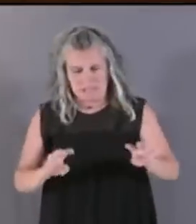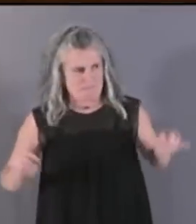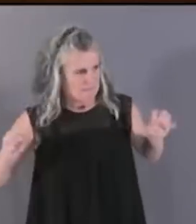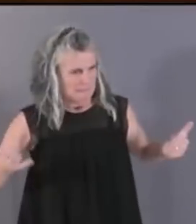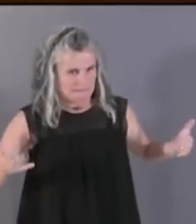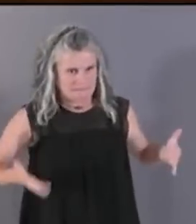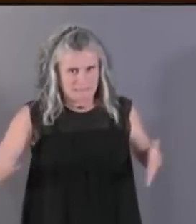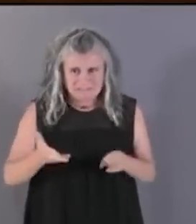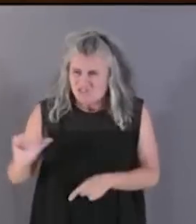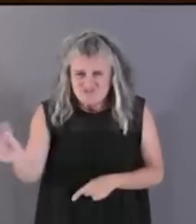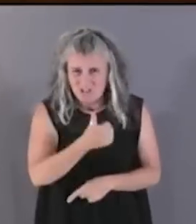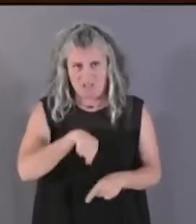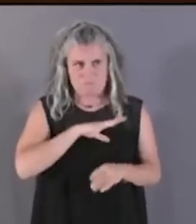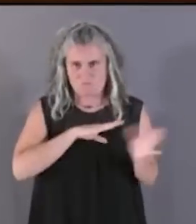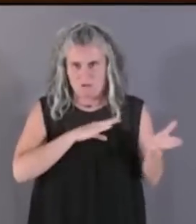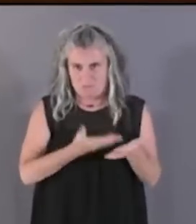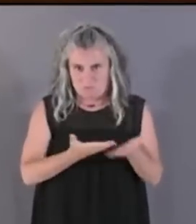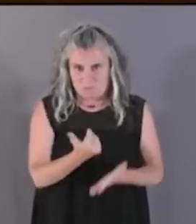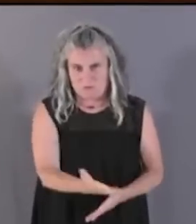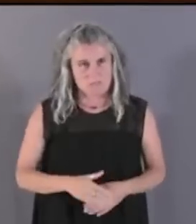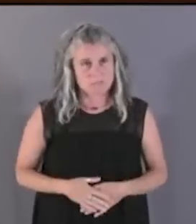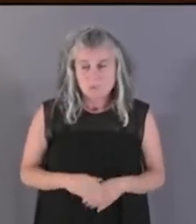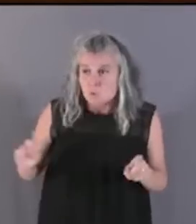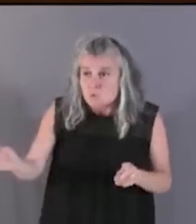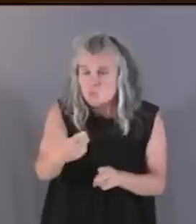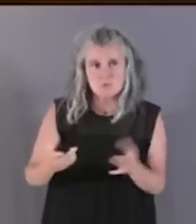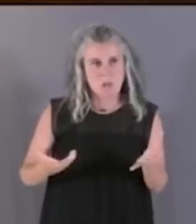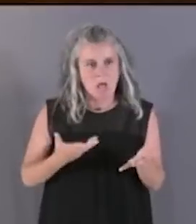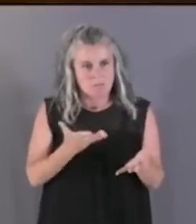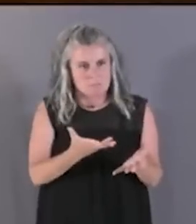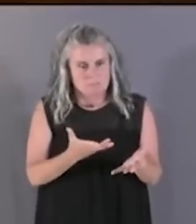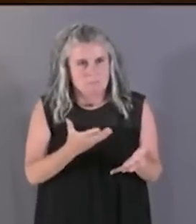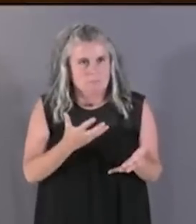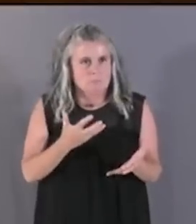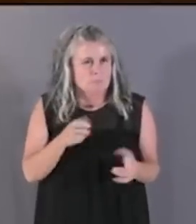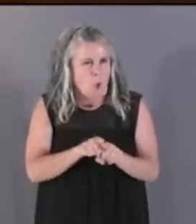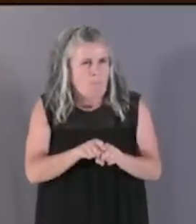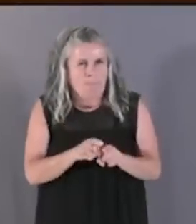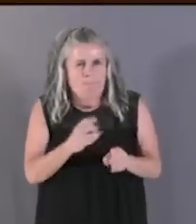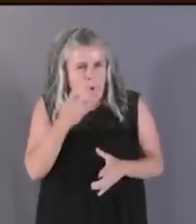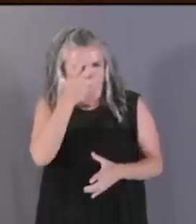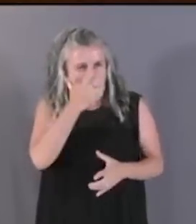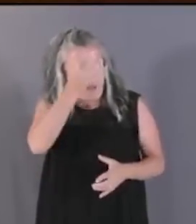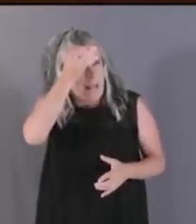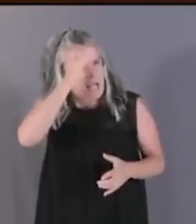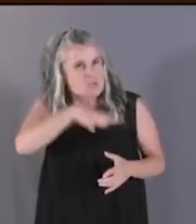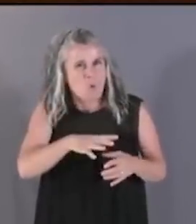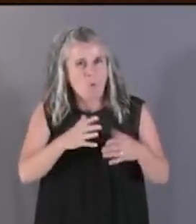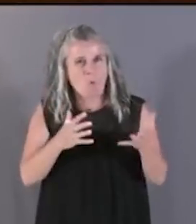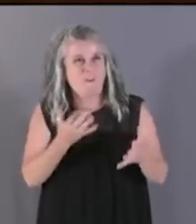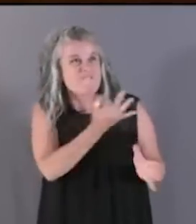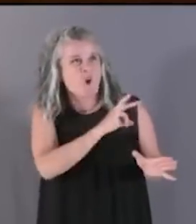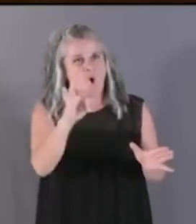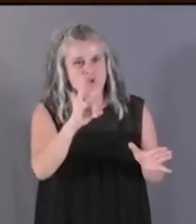situation. Vous avez tous participé à créer ce monstre de Frankenstein qui se